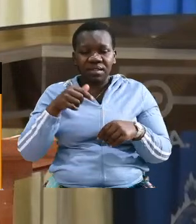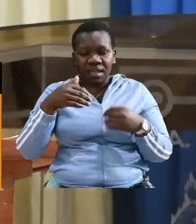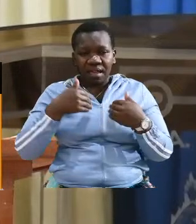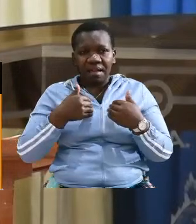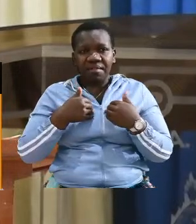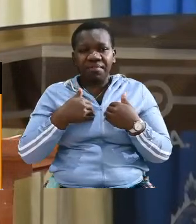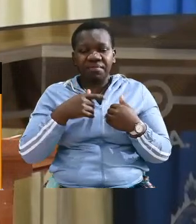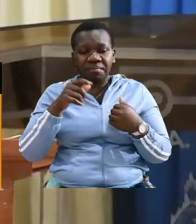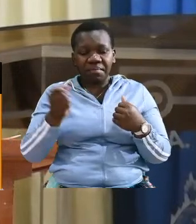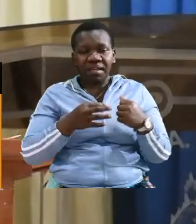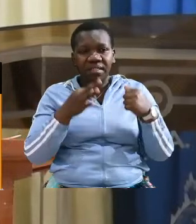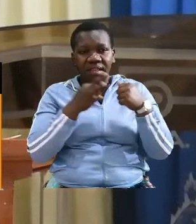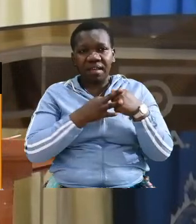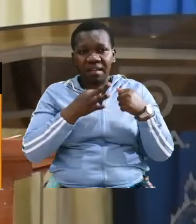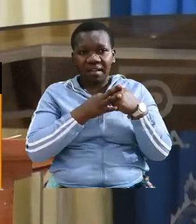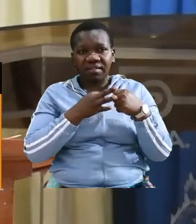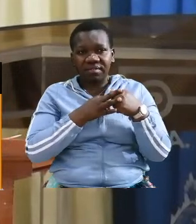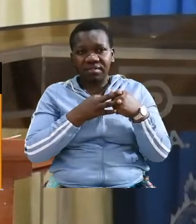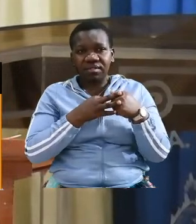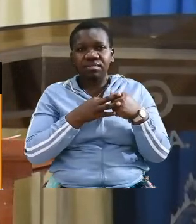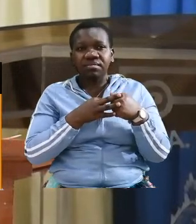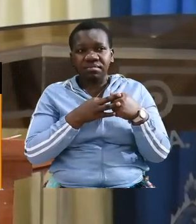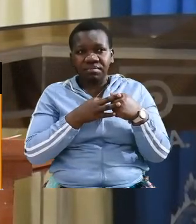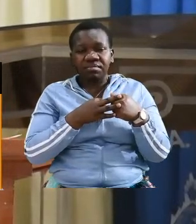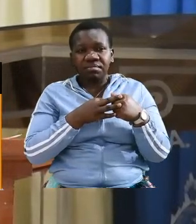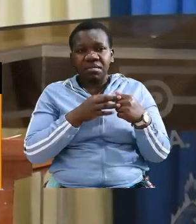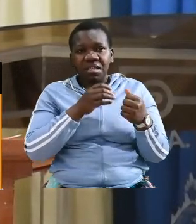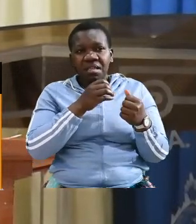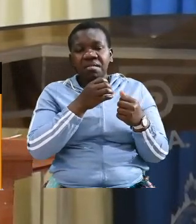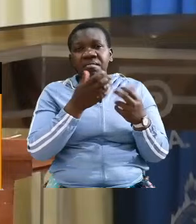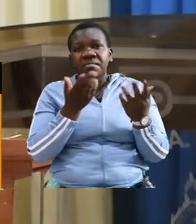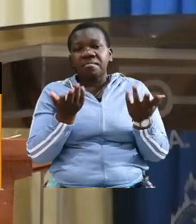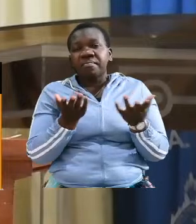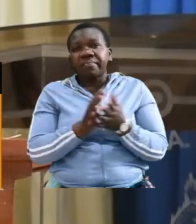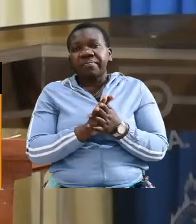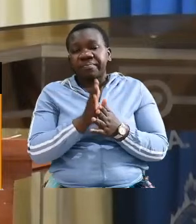30. Kwa hivyo tunaomba tufanye hivyo.